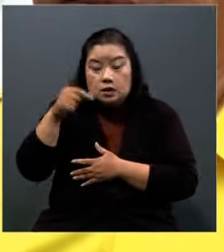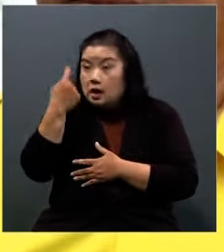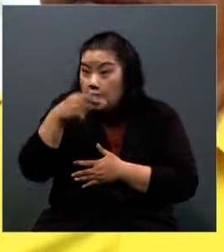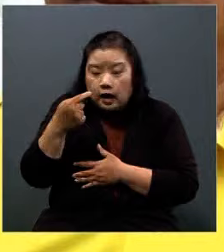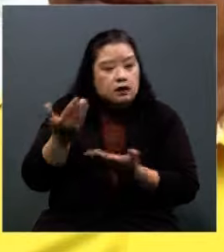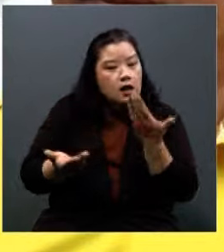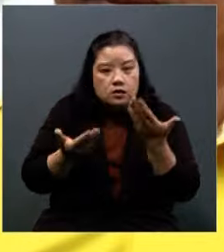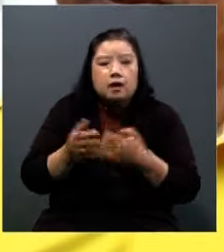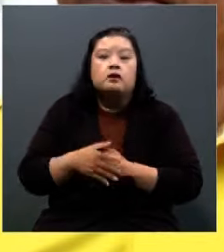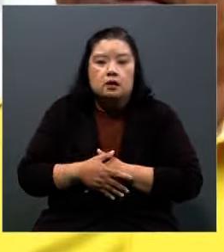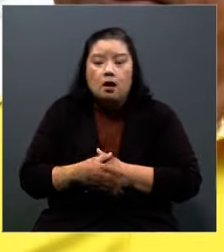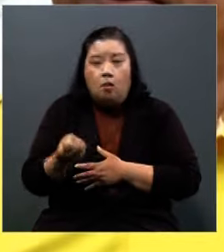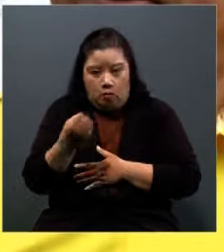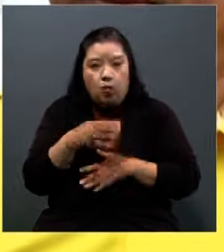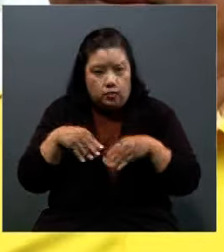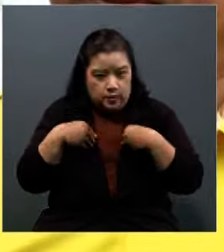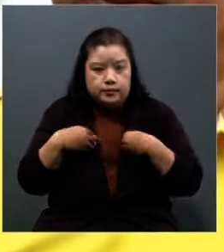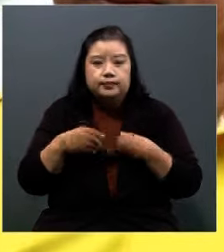นะครับตรงนี้เรายืนยันนะครับ